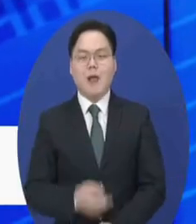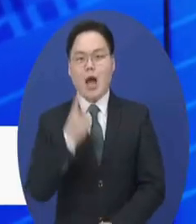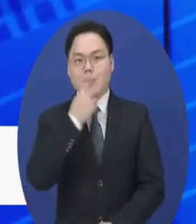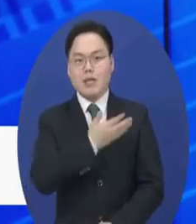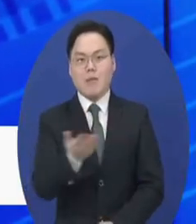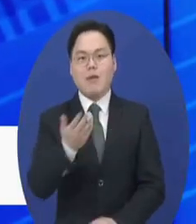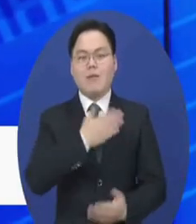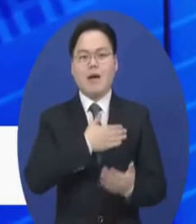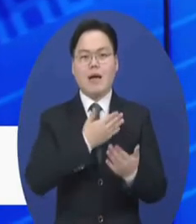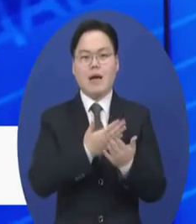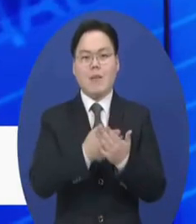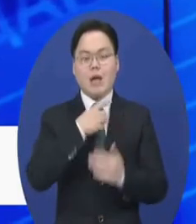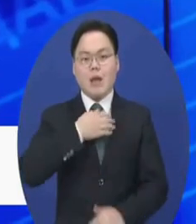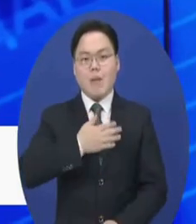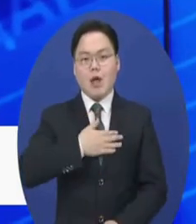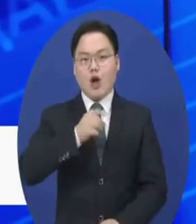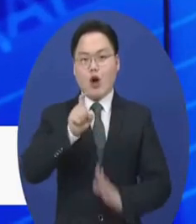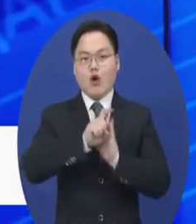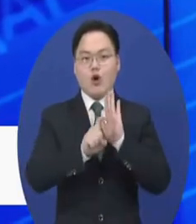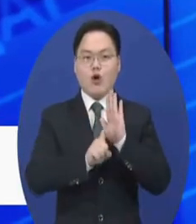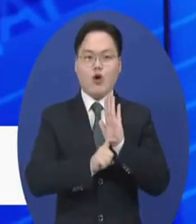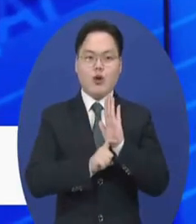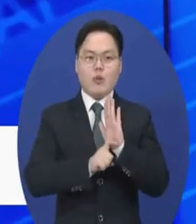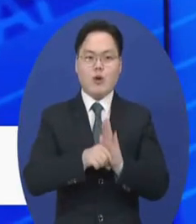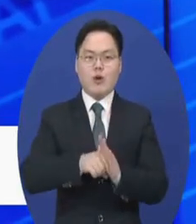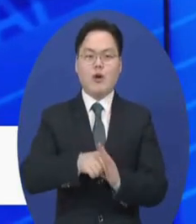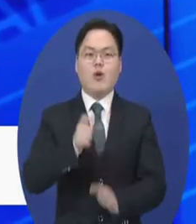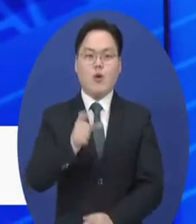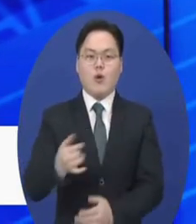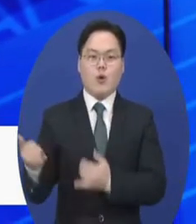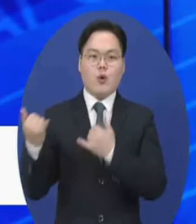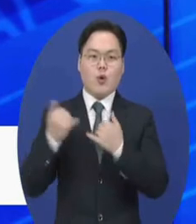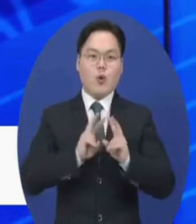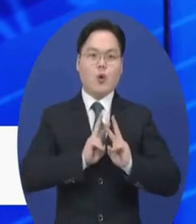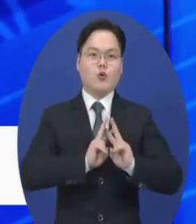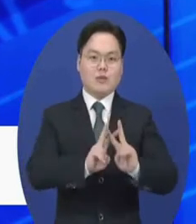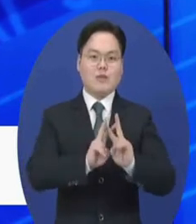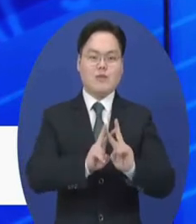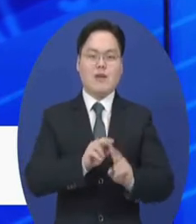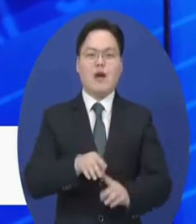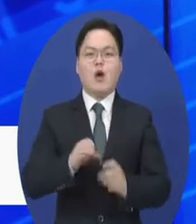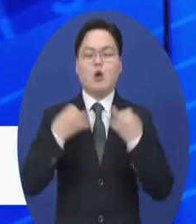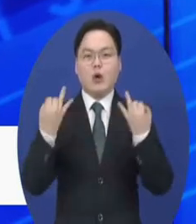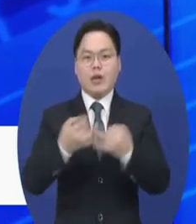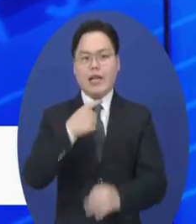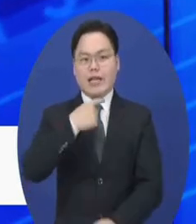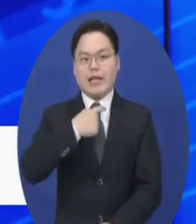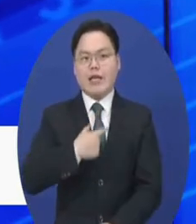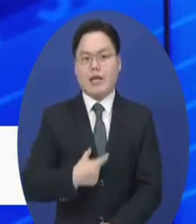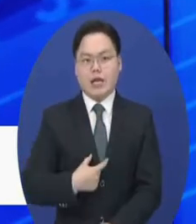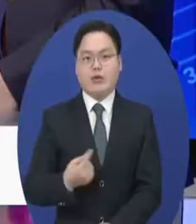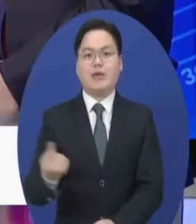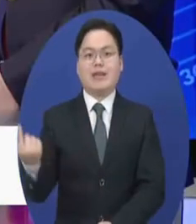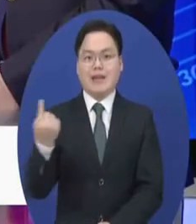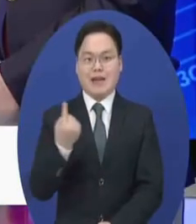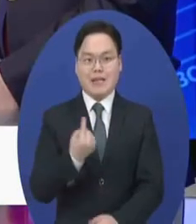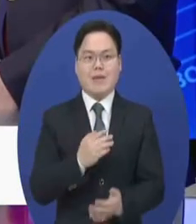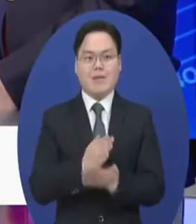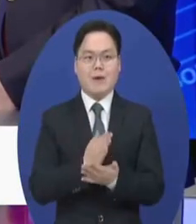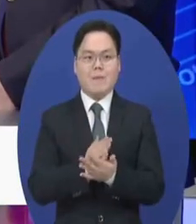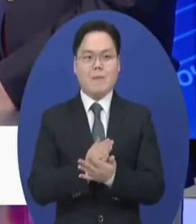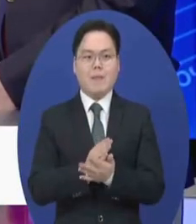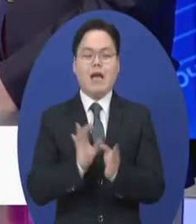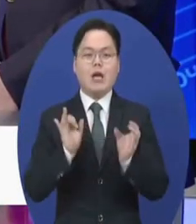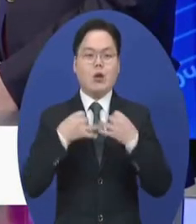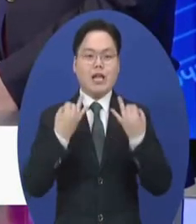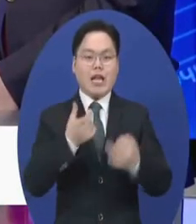Хамтдаа үзэгч та бүхэнд баярлалаа. Цагийн үр мэдээллийн хөтөлбөр үзэгч та бүхэн зочны ярилцлагаар үргэлжлэн хурж байна. За манай эсвэл улсын хурлын гишүүн дамдын юм ирээд байгаа юм. За их хурлын